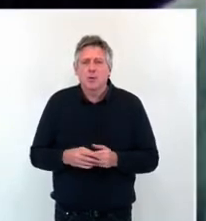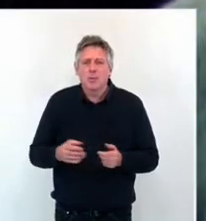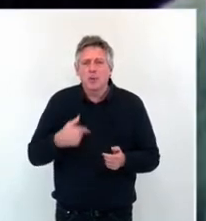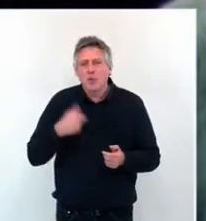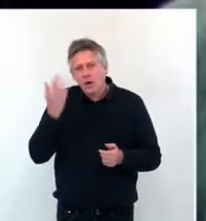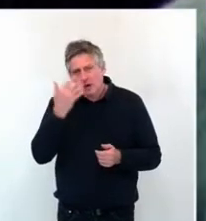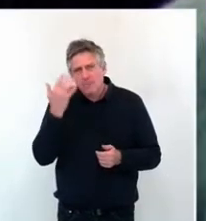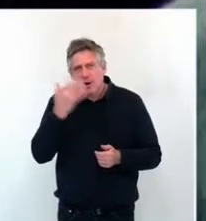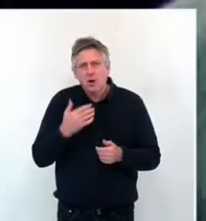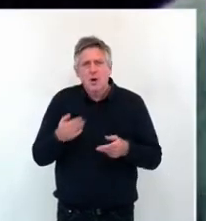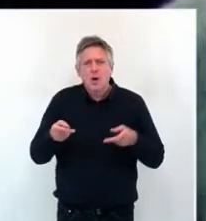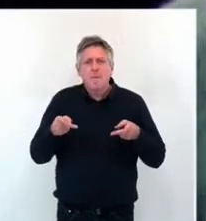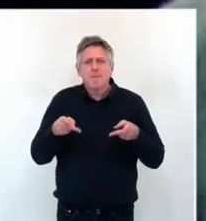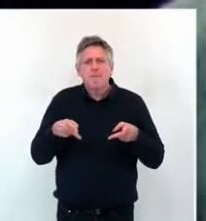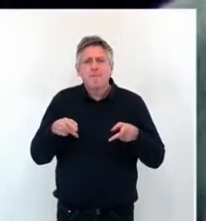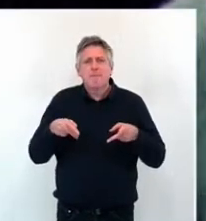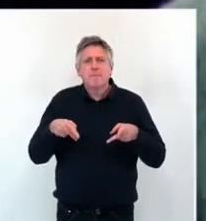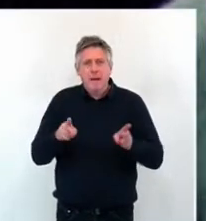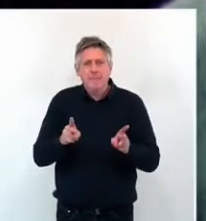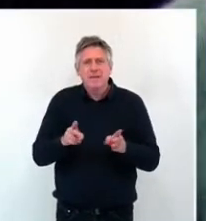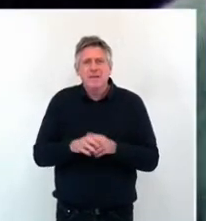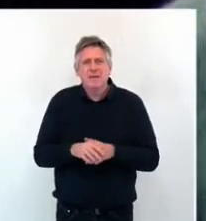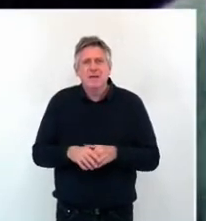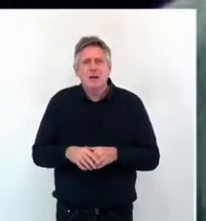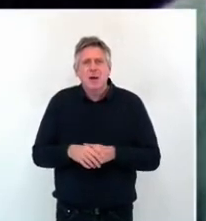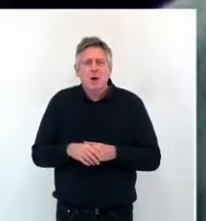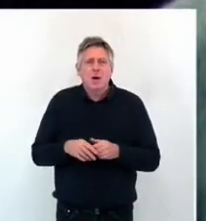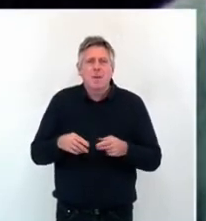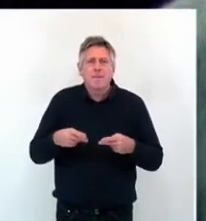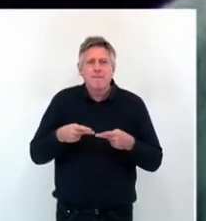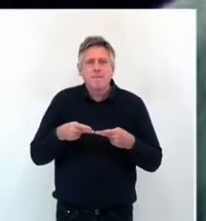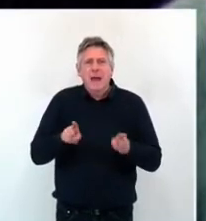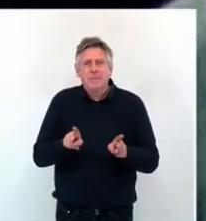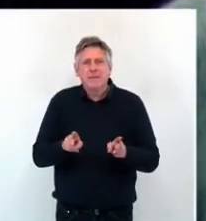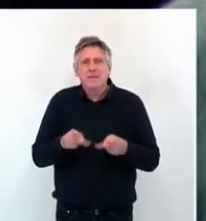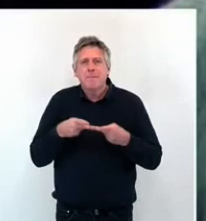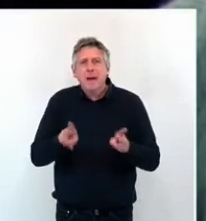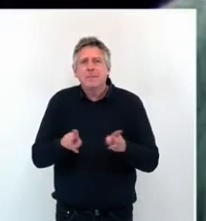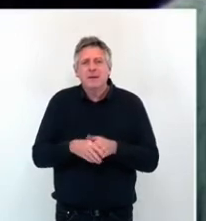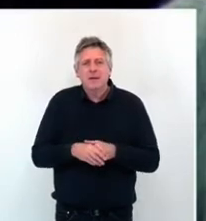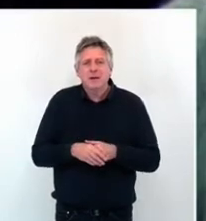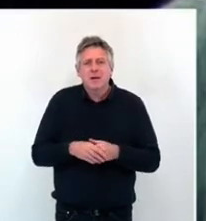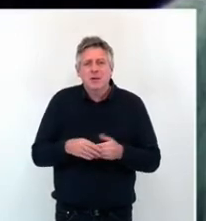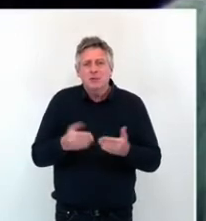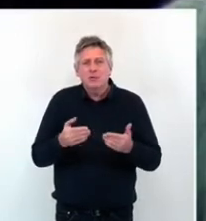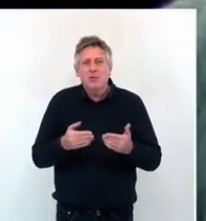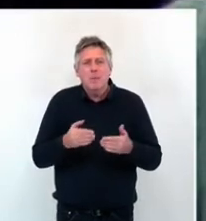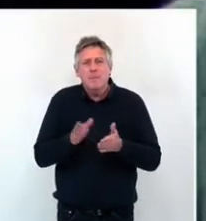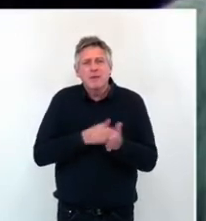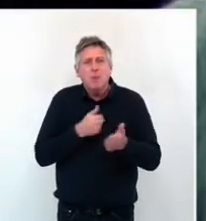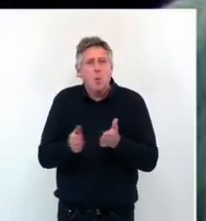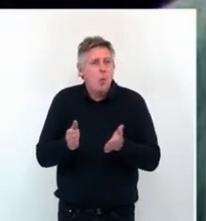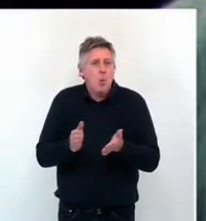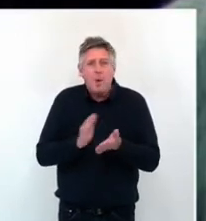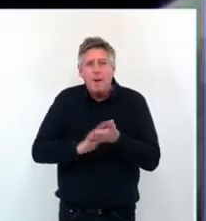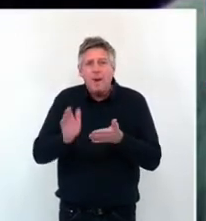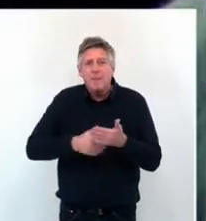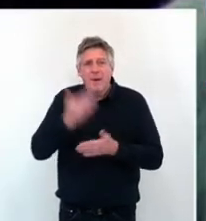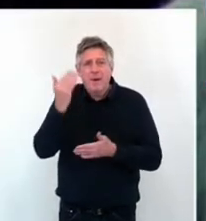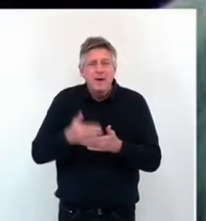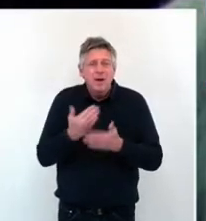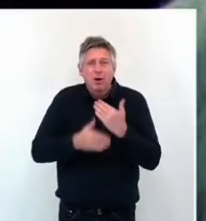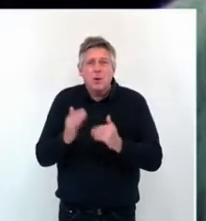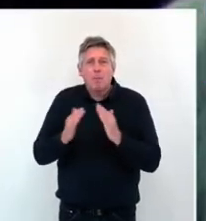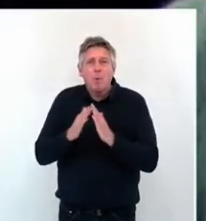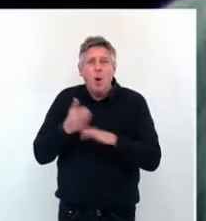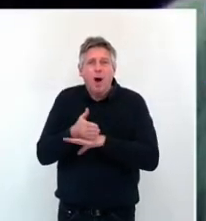pas, les permis de construire ont progressé à Bordeaux. Donc ça doit être des cabanes en bois, j'en déduis sans doute. Il ne doit pas y avoir de béton, on doit avoir renoncé à cette